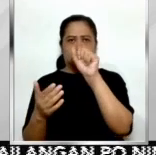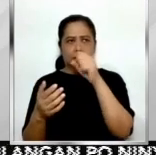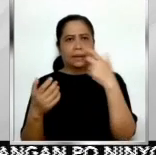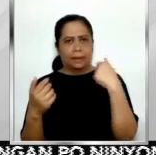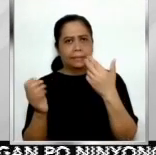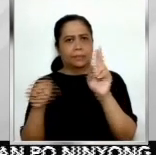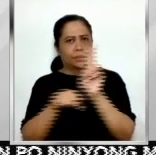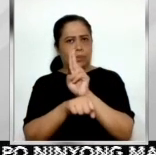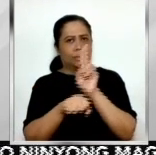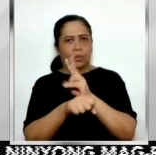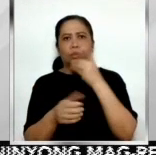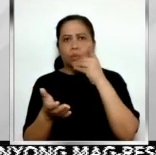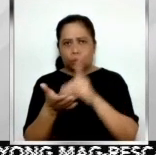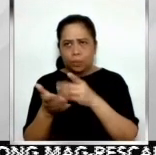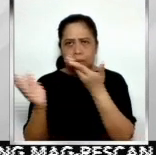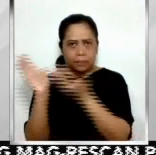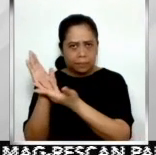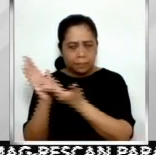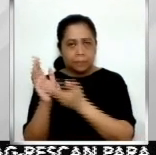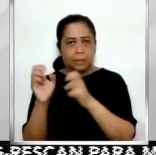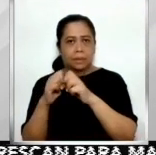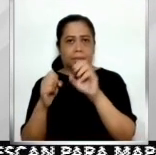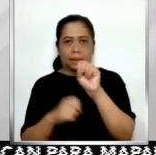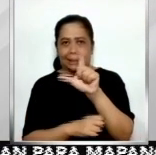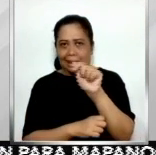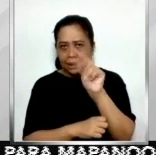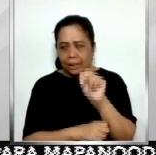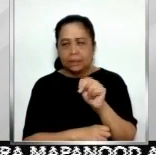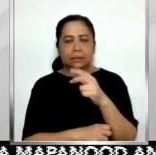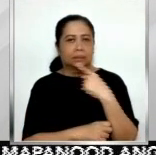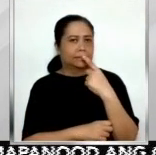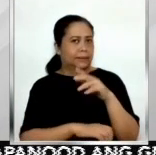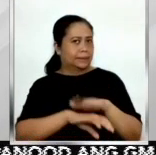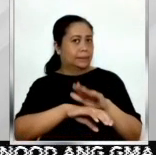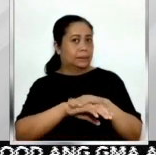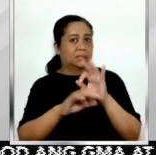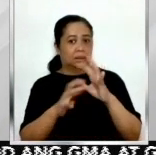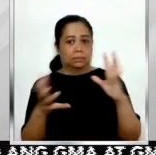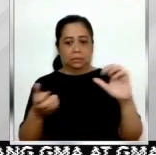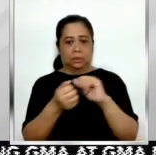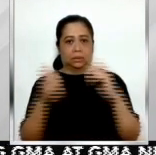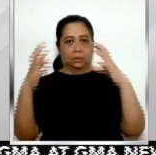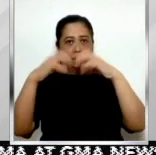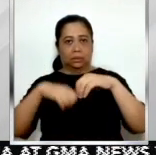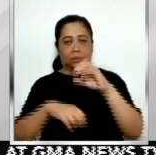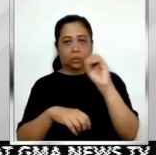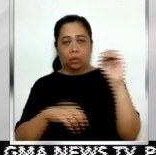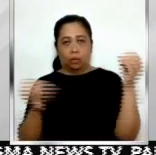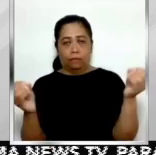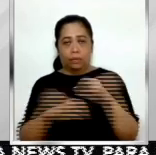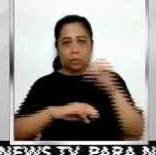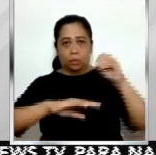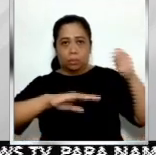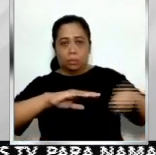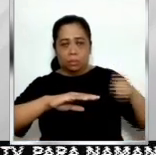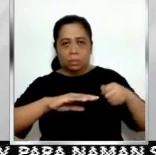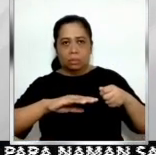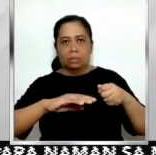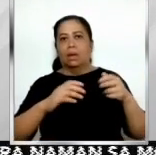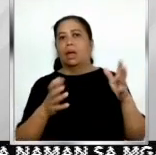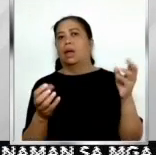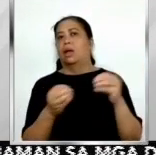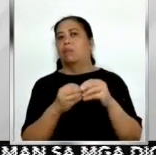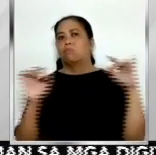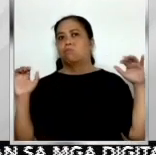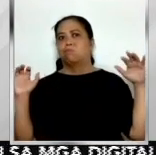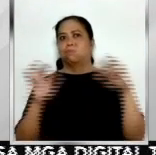na mga dokumento gaya ng SALN. Babala niya, kung bubuwagin daw ang Office of the Ombudsman, mabubuksan ang floodgates